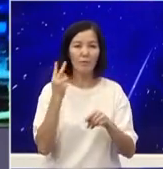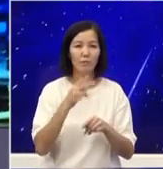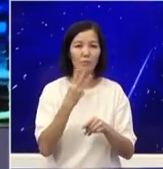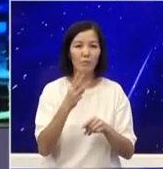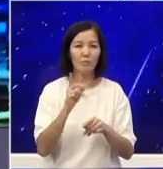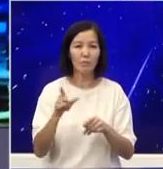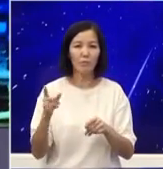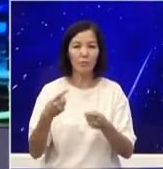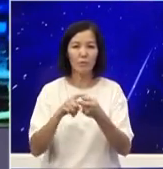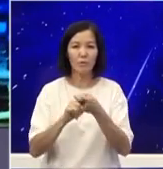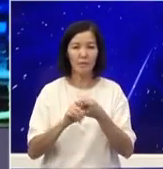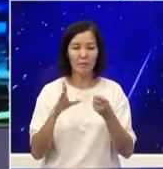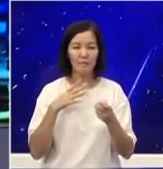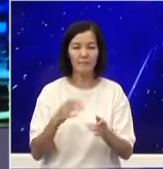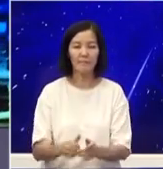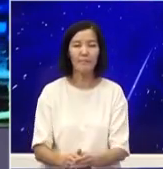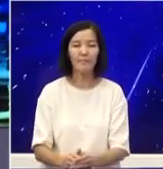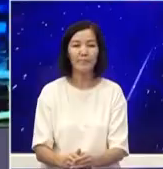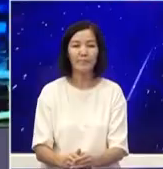миллион адам вирус құрығына ілінген.